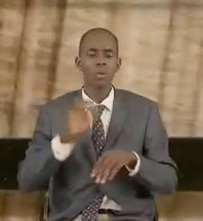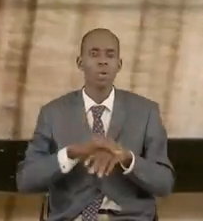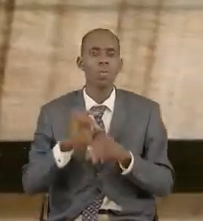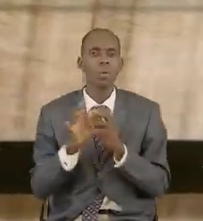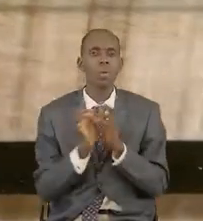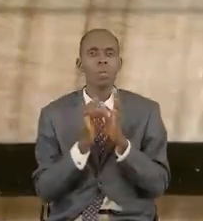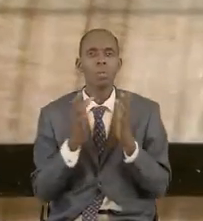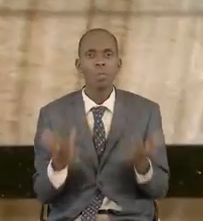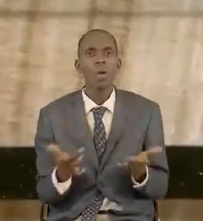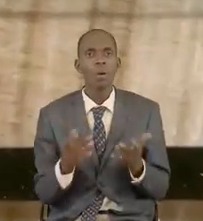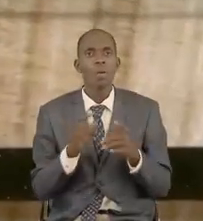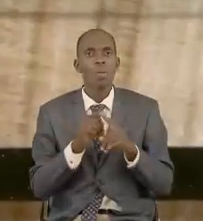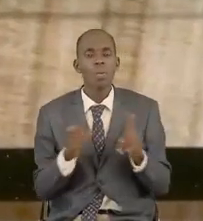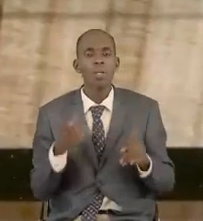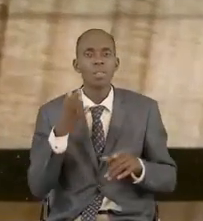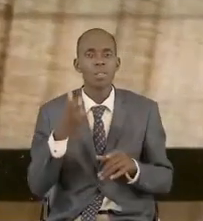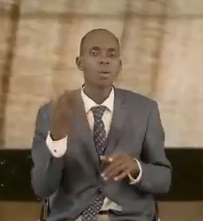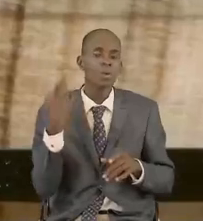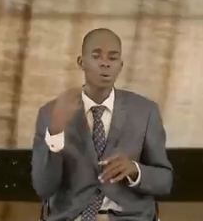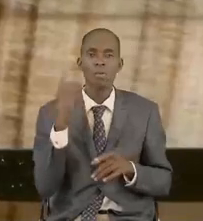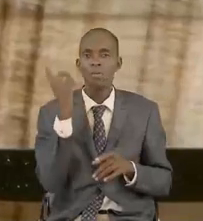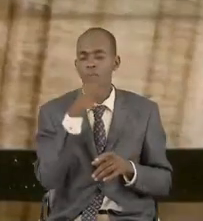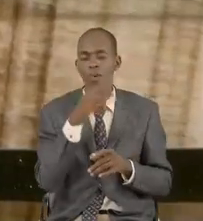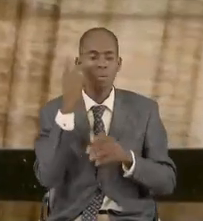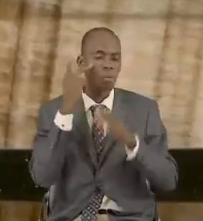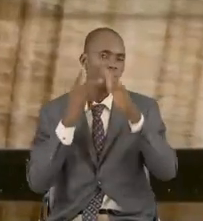mais il y a des faux prophètes